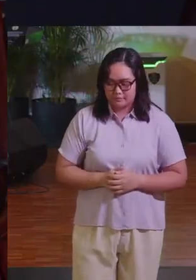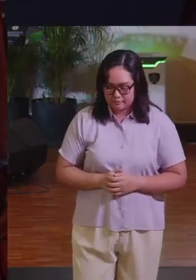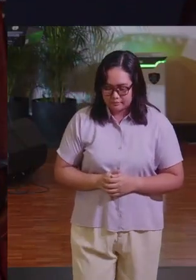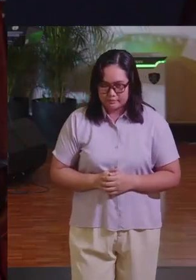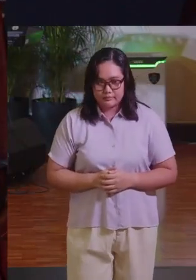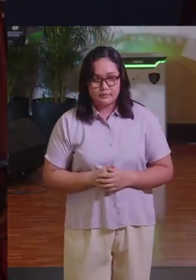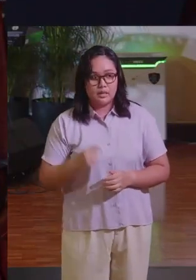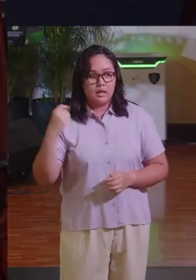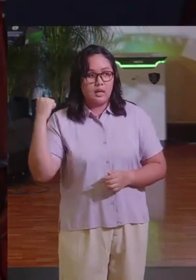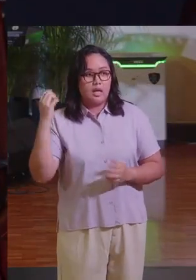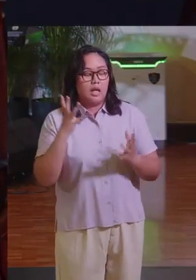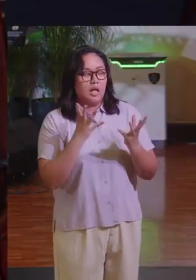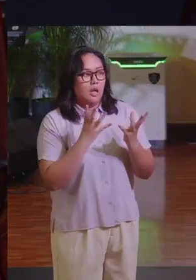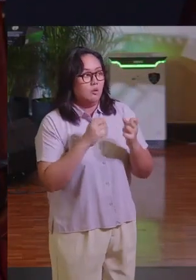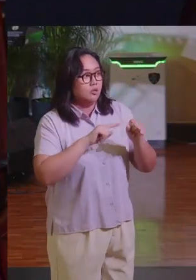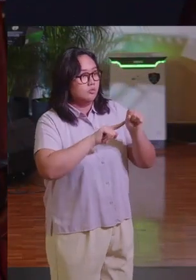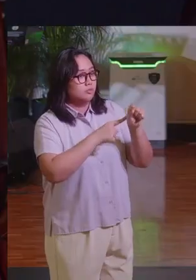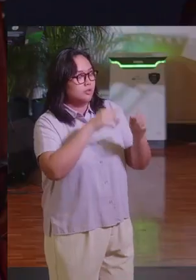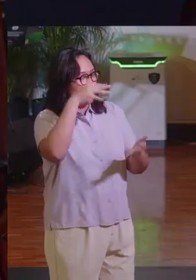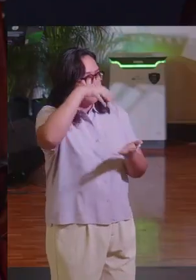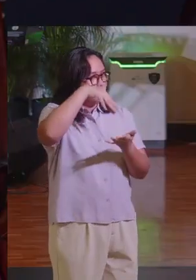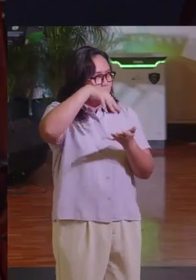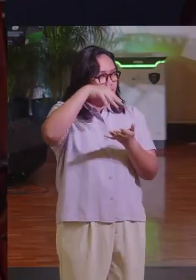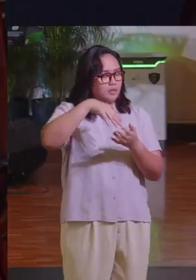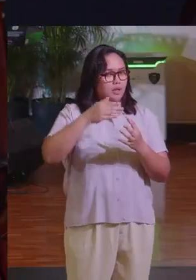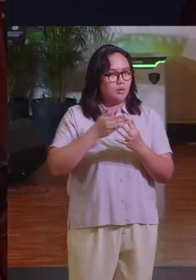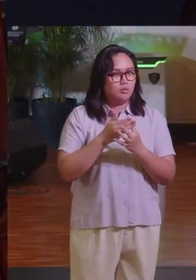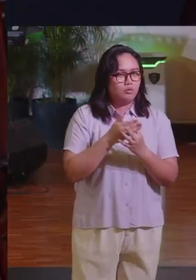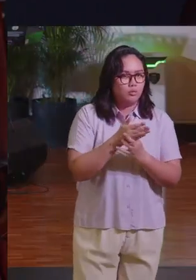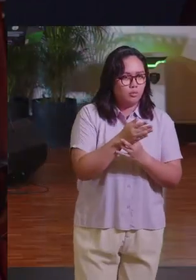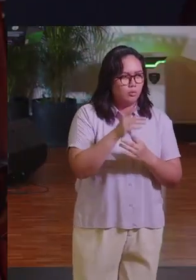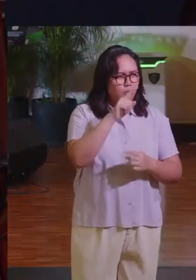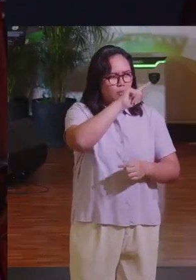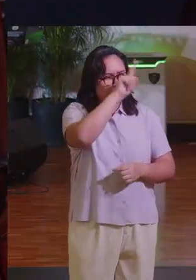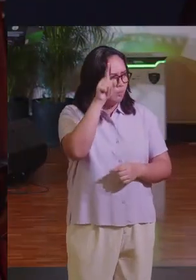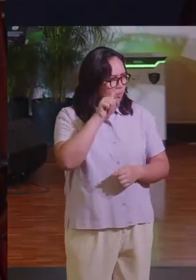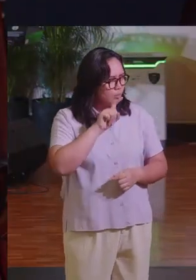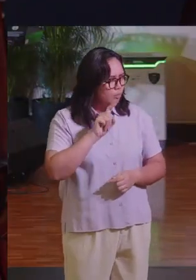Nais ko pong simulan ang ating pag-aaral sa pamamagitan ng isang tanong.